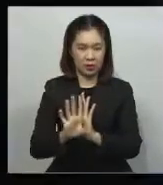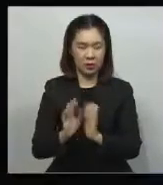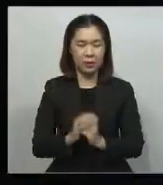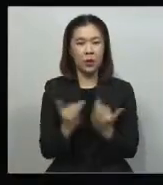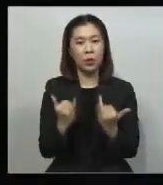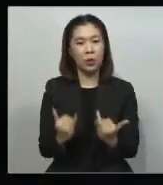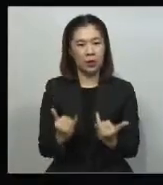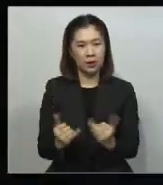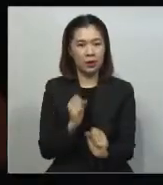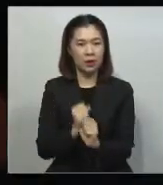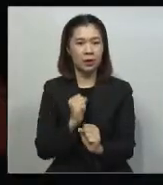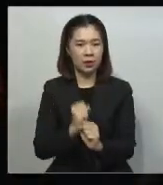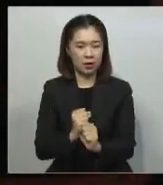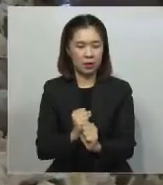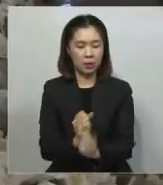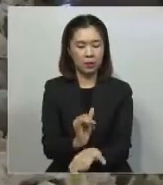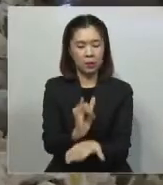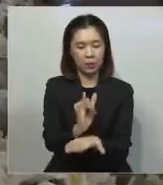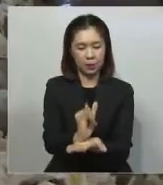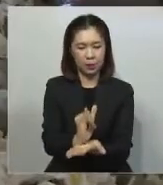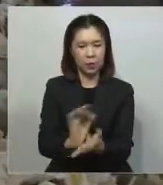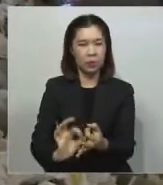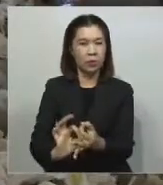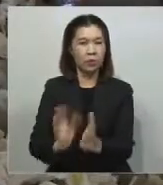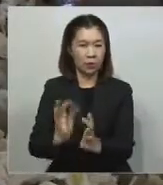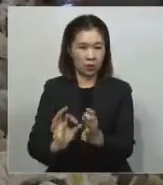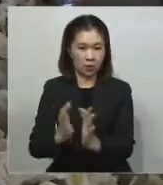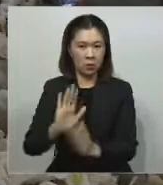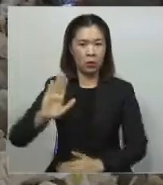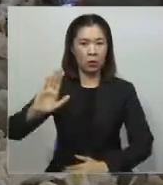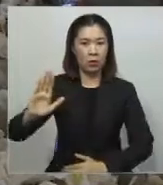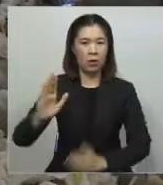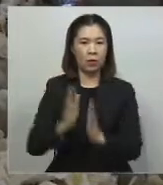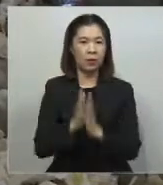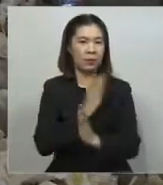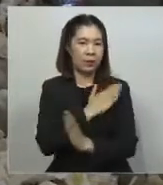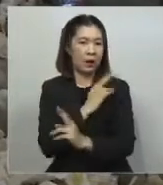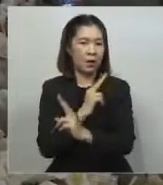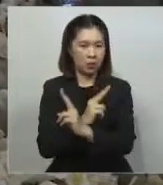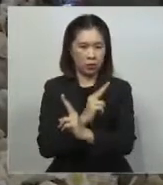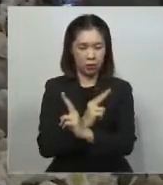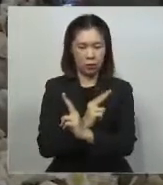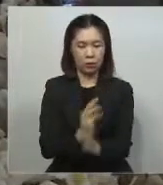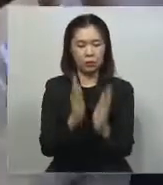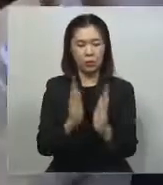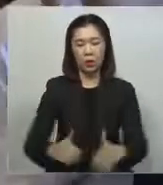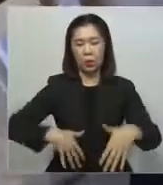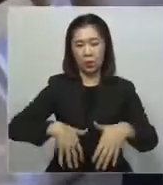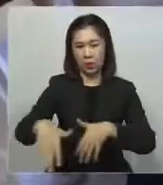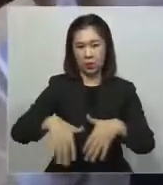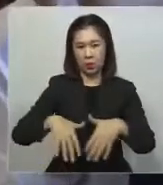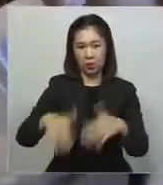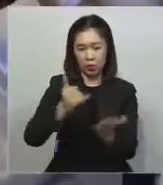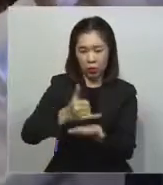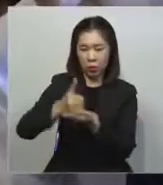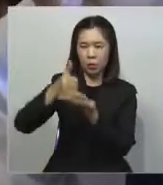วันประกอบพิธีพระราชทานเพลิงศพอาจารย์ใหญ่และอาจารย์ใหญ่หลวงพ่อคูณที่ประชาชนน้อมส่งดวงวิญญาณหลวงพ่อคูณสู่สว